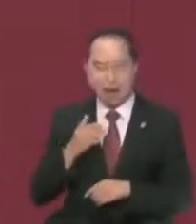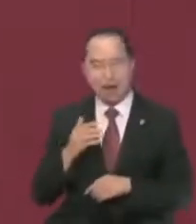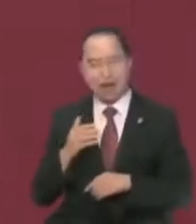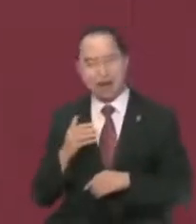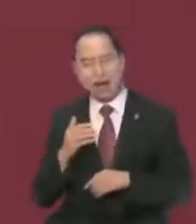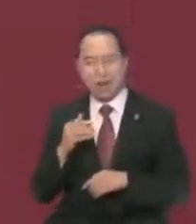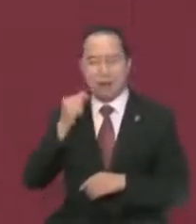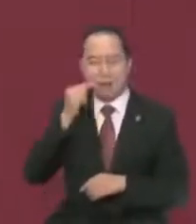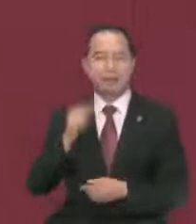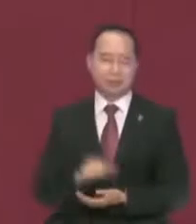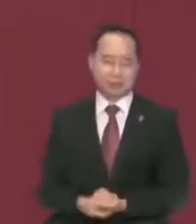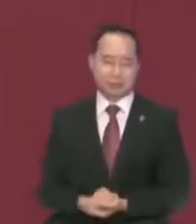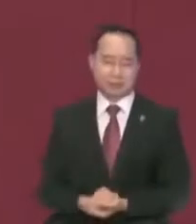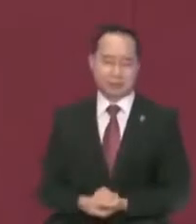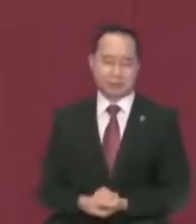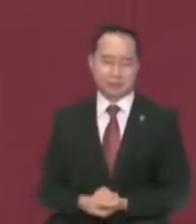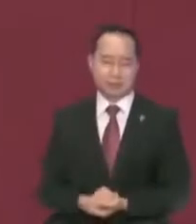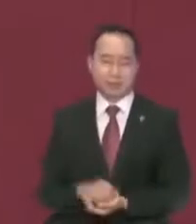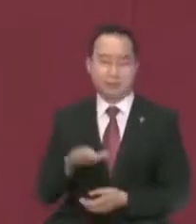우리는 깨달았습니다.